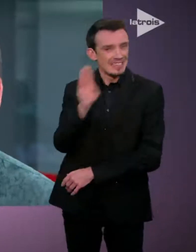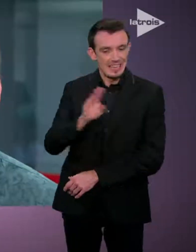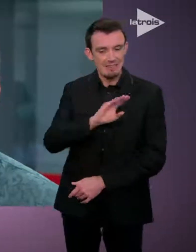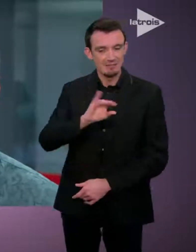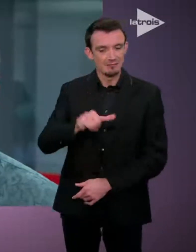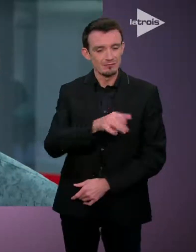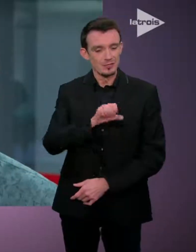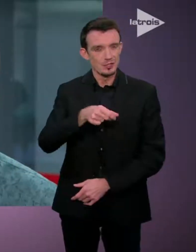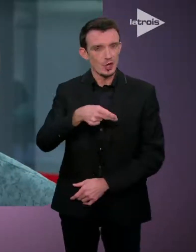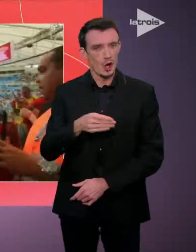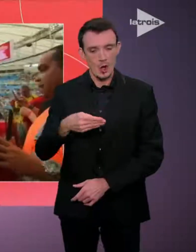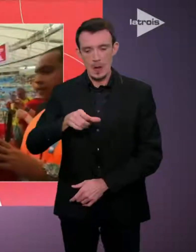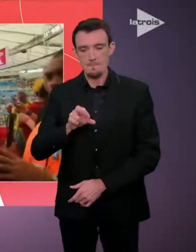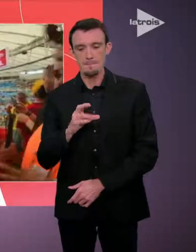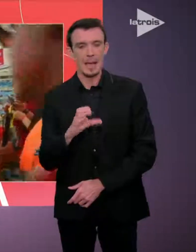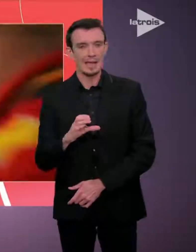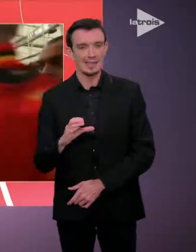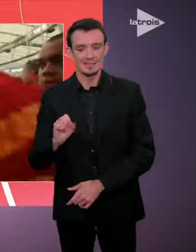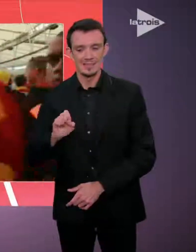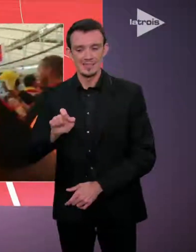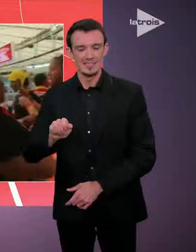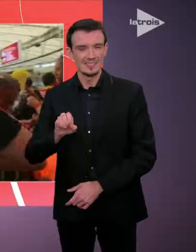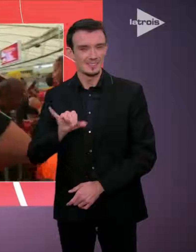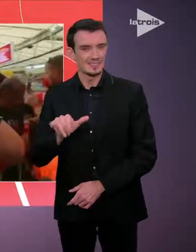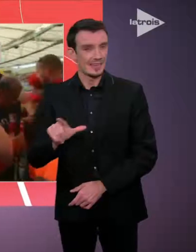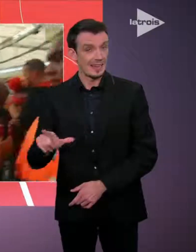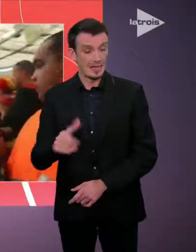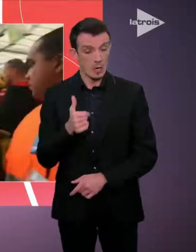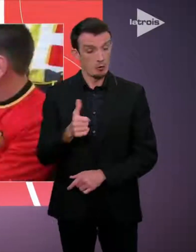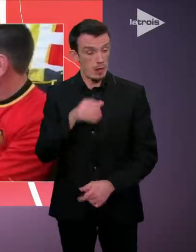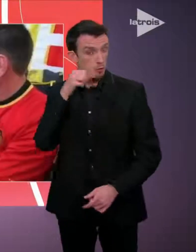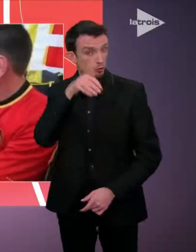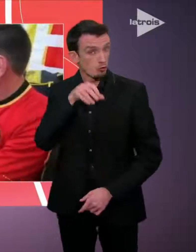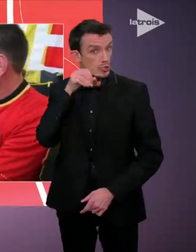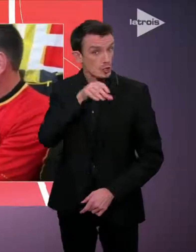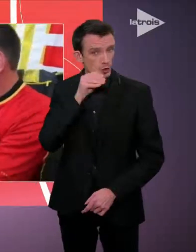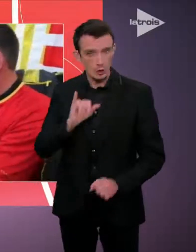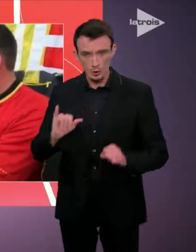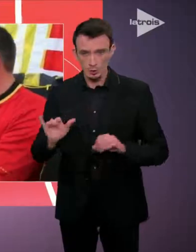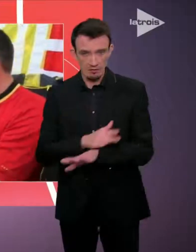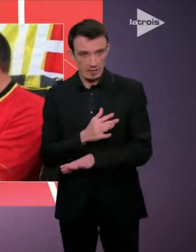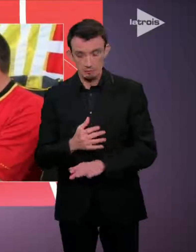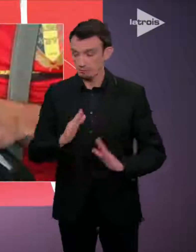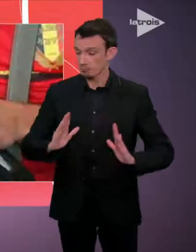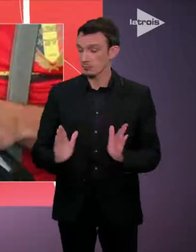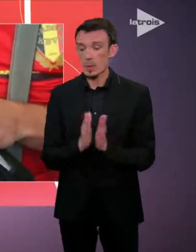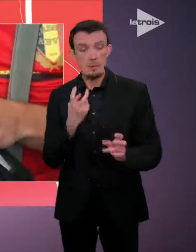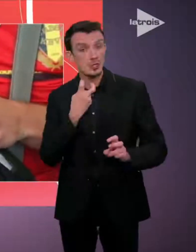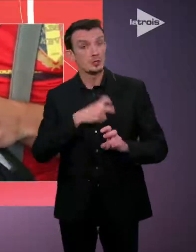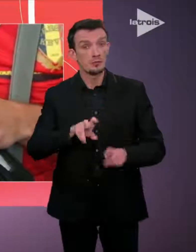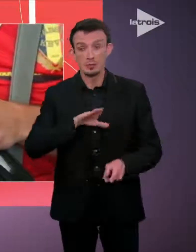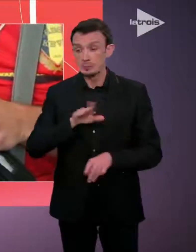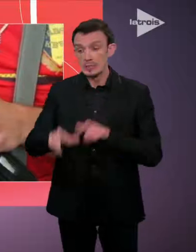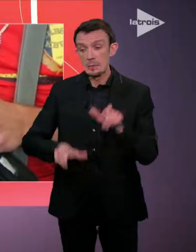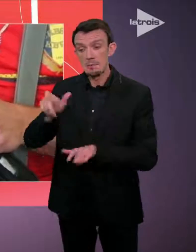Il faut savoir que Jean-Marc, dans son quotidien, il réalise quelque chose de très beau. Il commente des matchs de foot pour les personnes